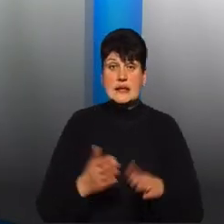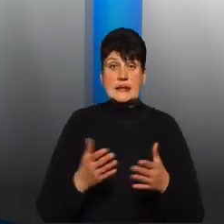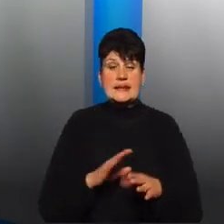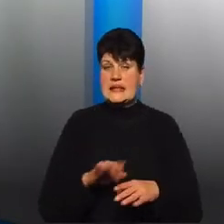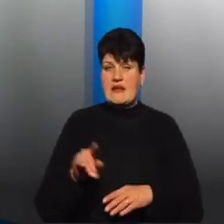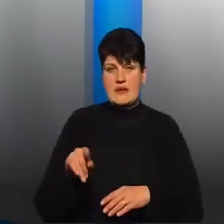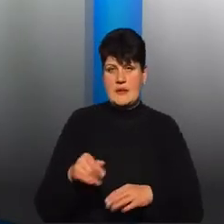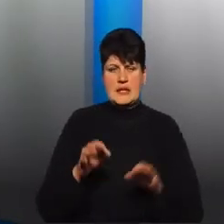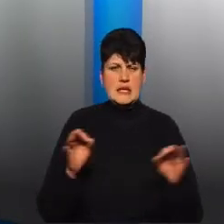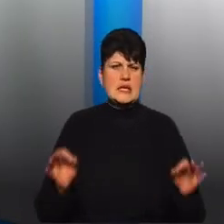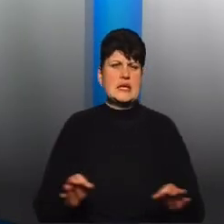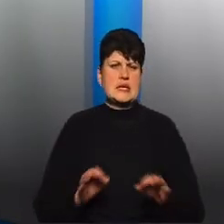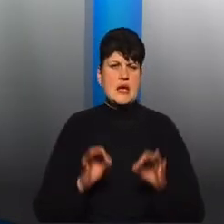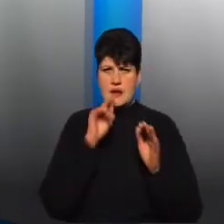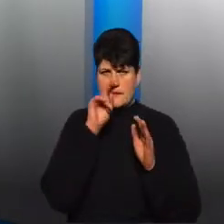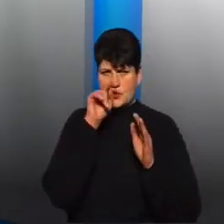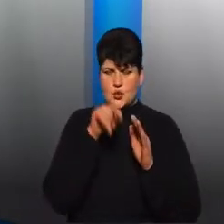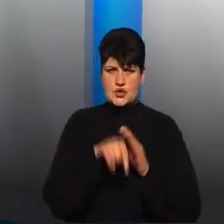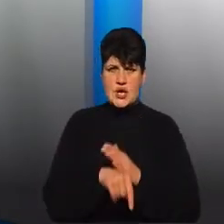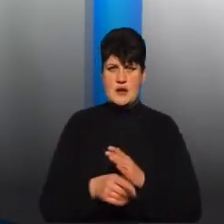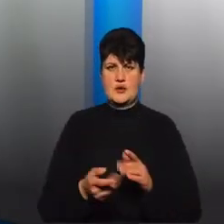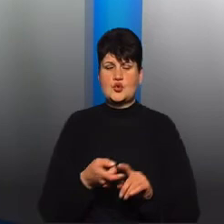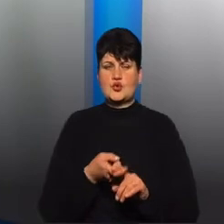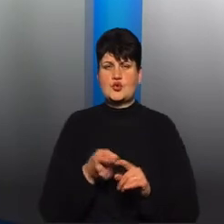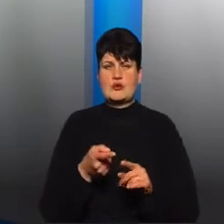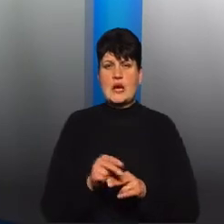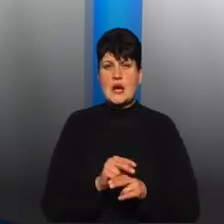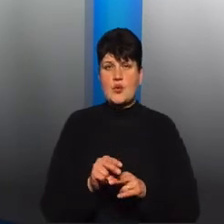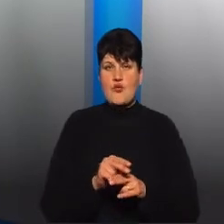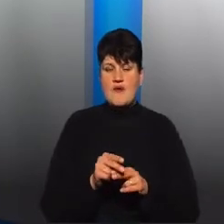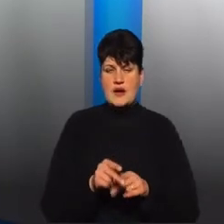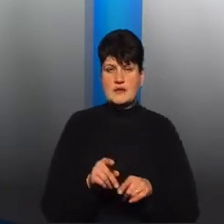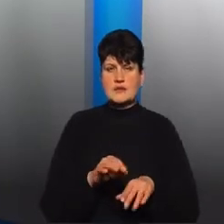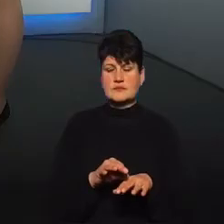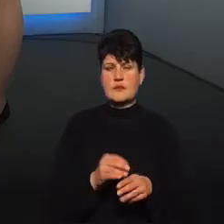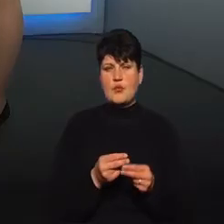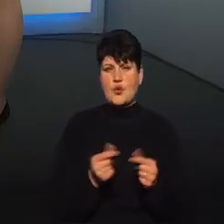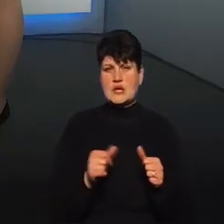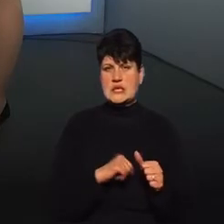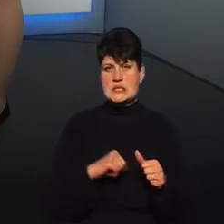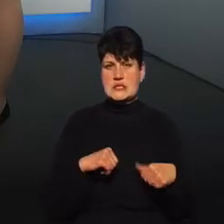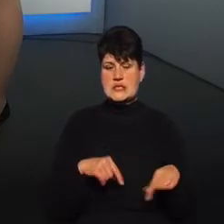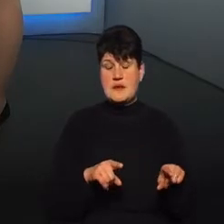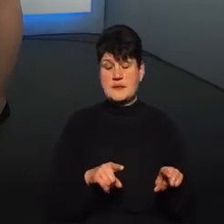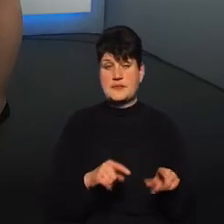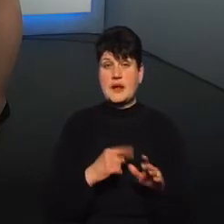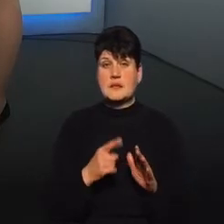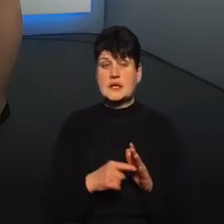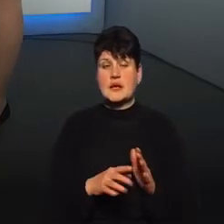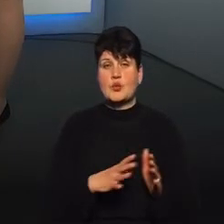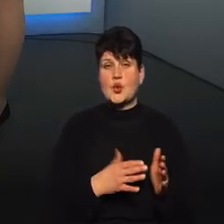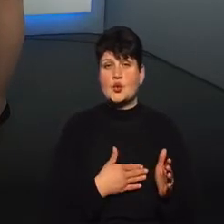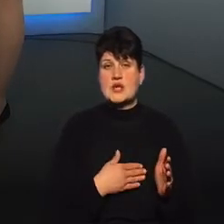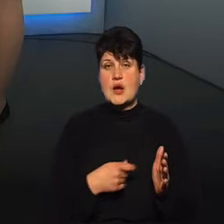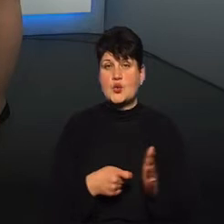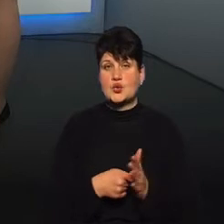ніяких втручань стосовно їх лікування. Вони проходять самі. Тут запитання звучало про грудне вигодовування. Стосовно також